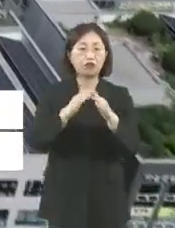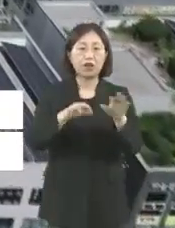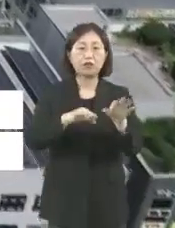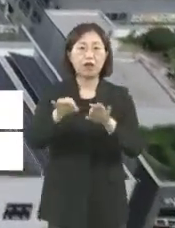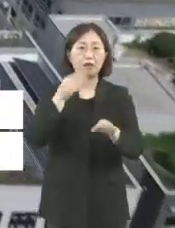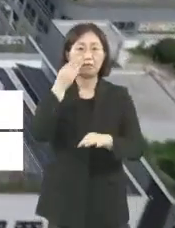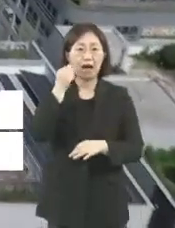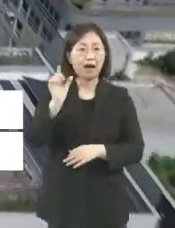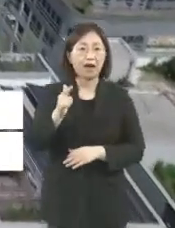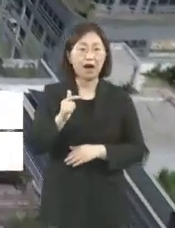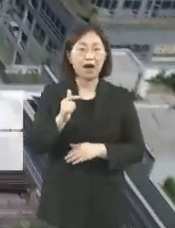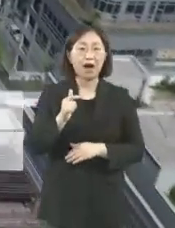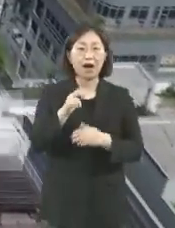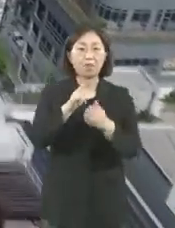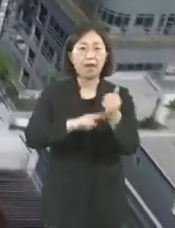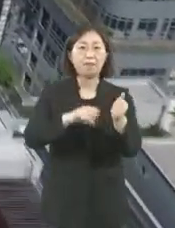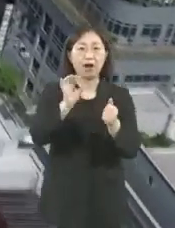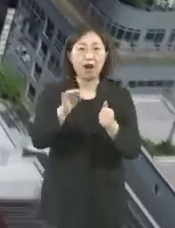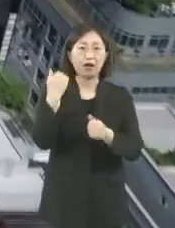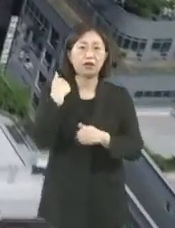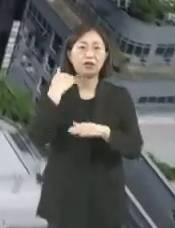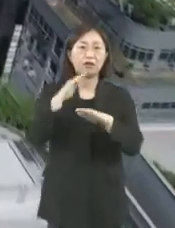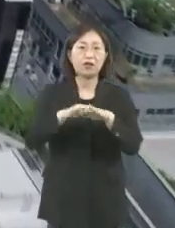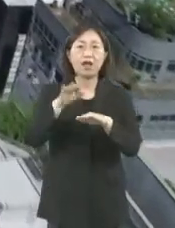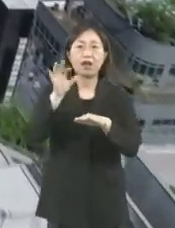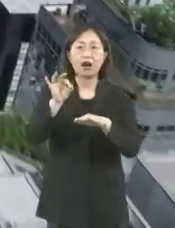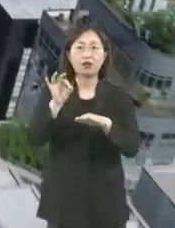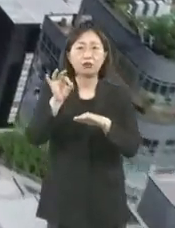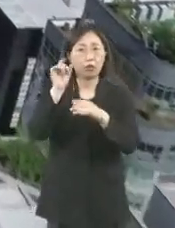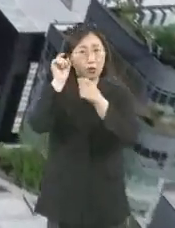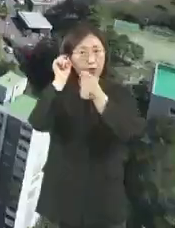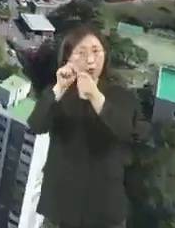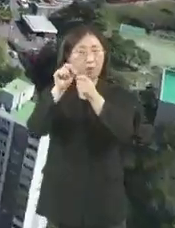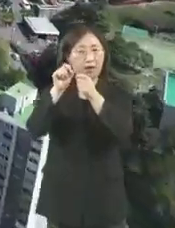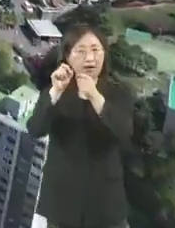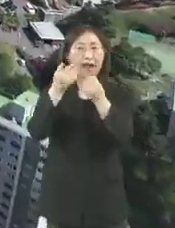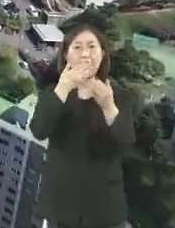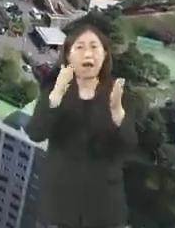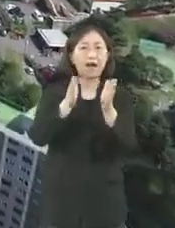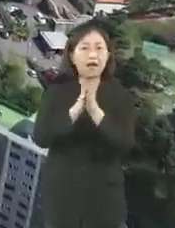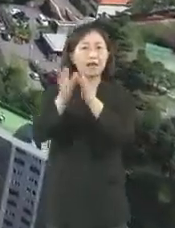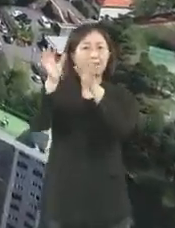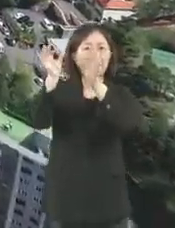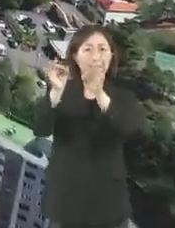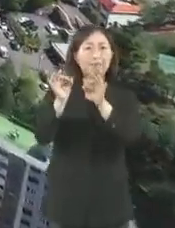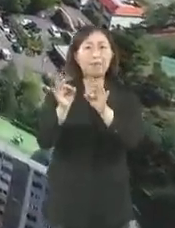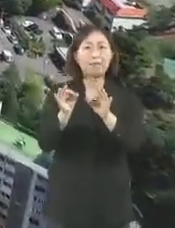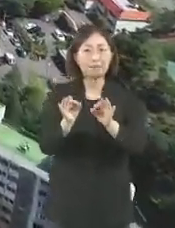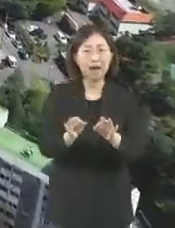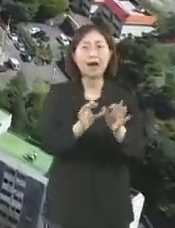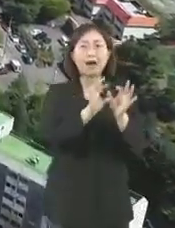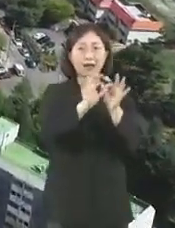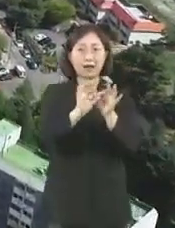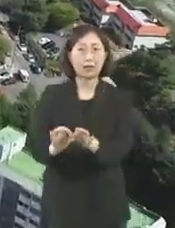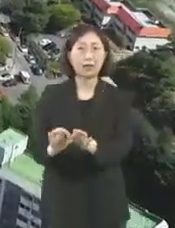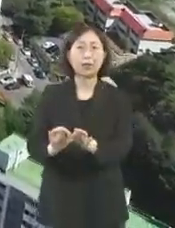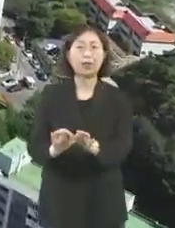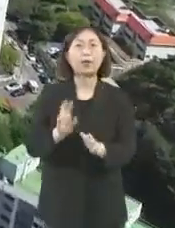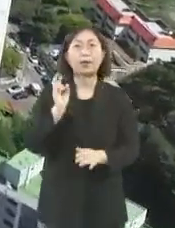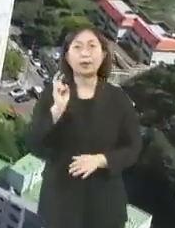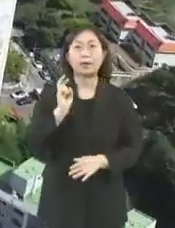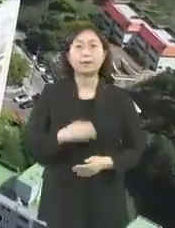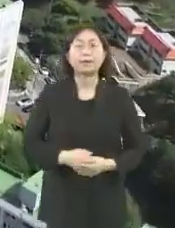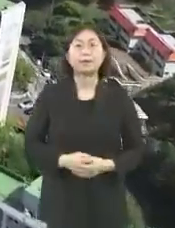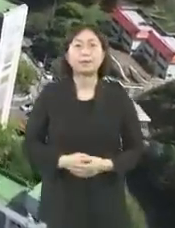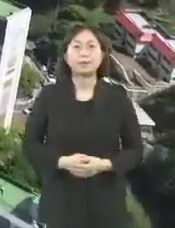매매 가격과 함께 전세가격도 당분간 동반 하락세가 이어질 전망입니다 dj